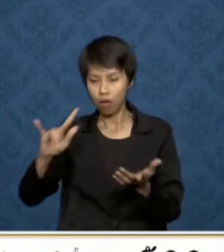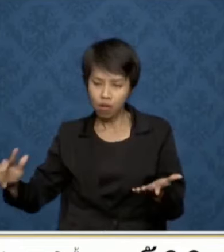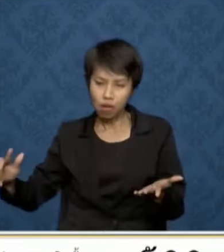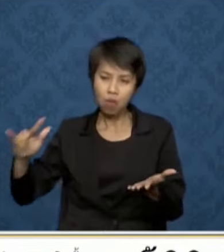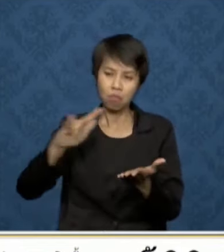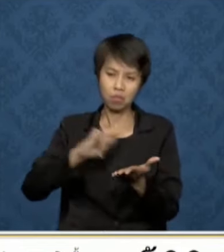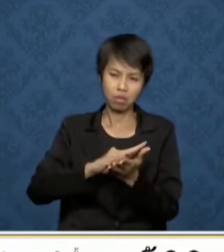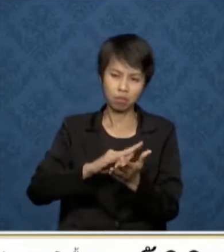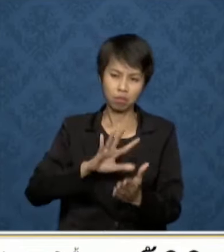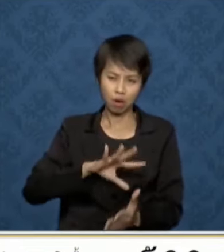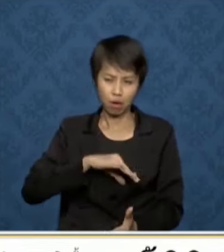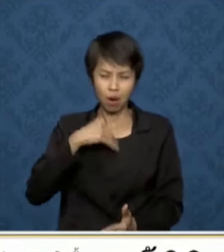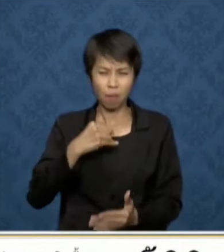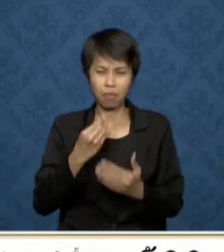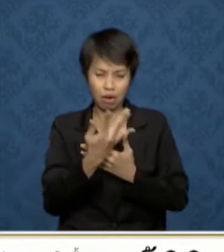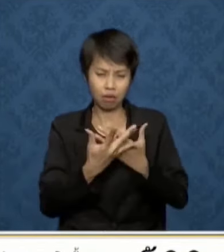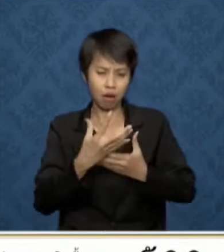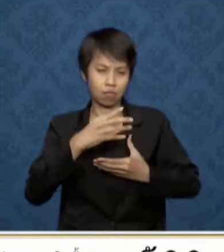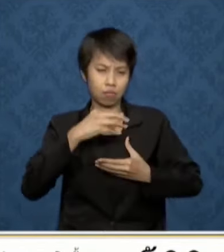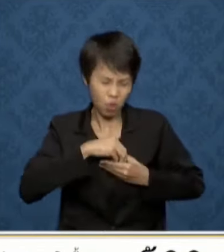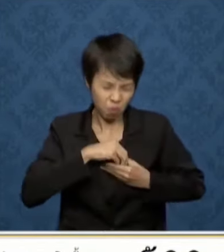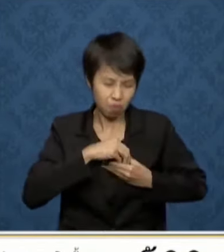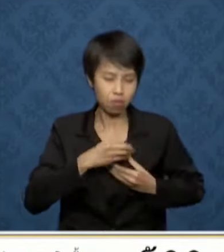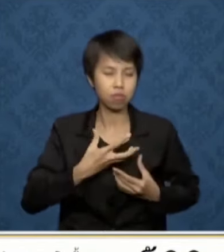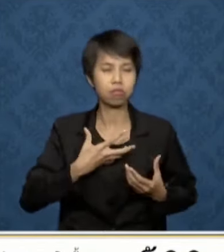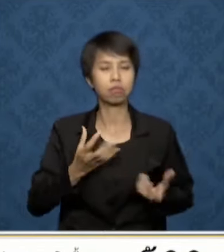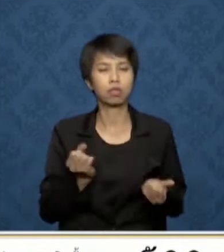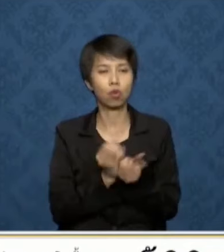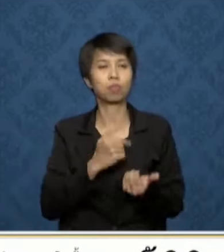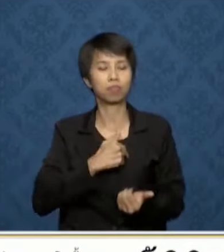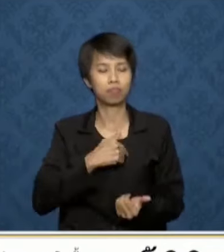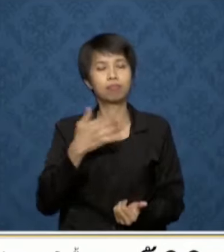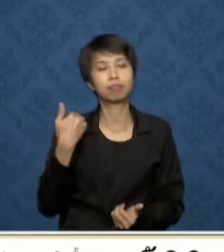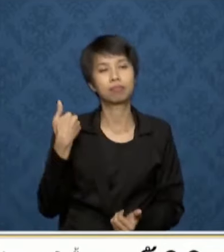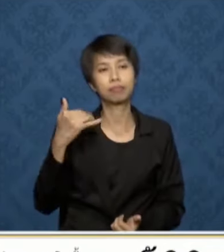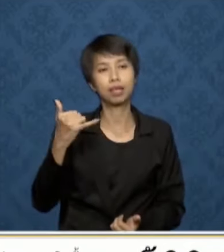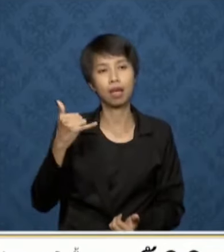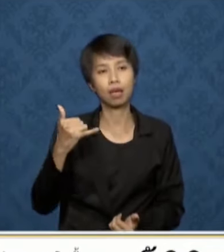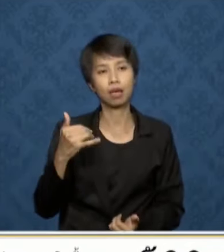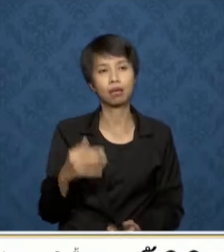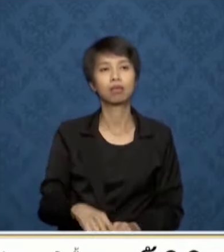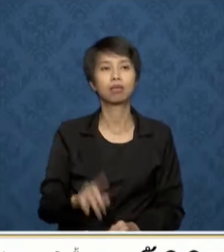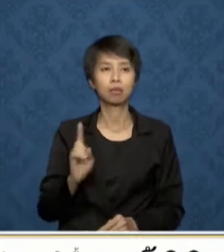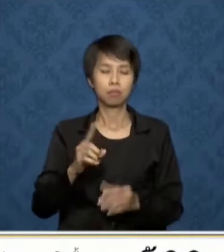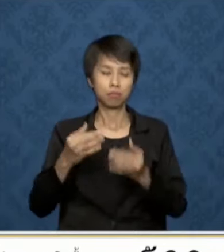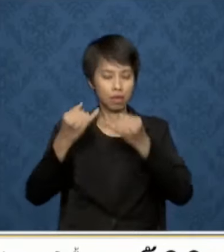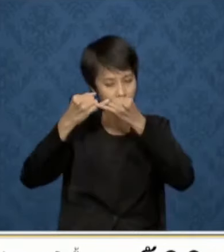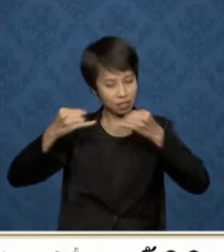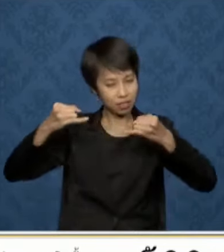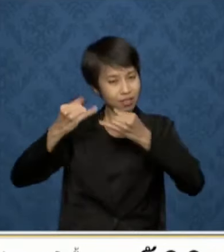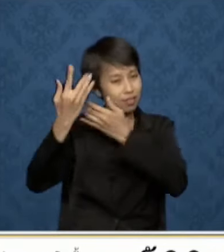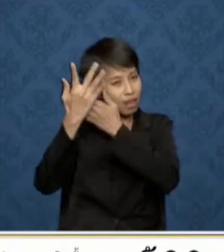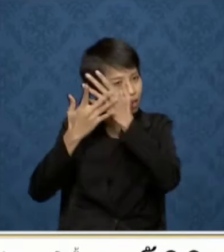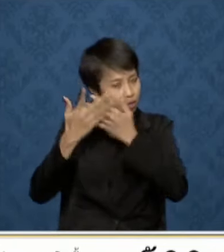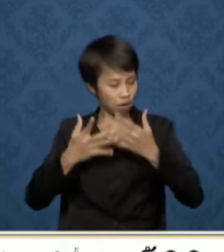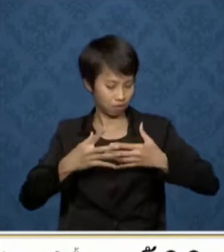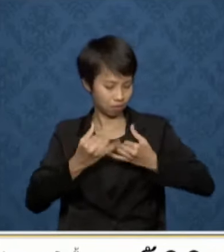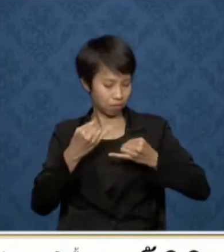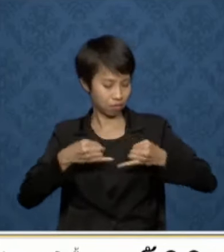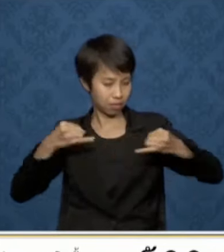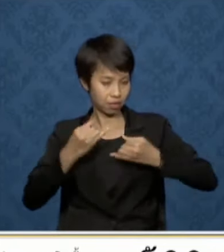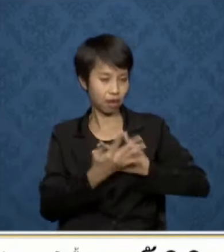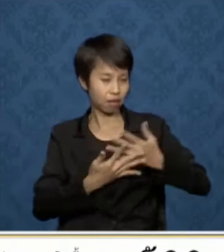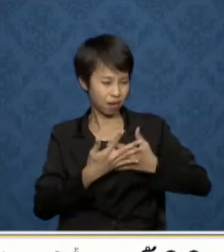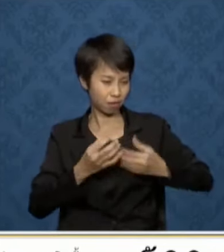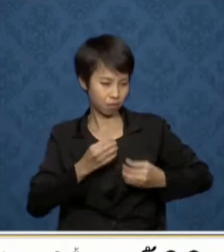ลุกข้นล่มเลออดตัน ไปอดป่อ เจบนะนโอก ได้มงั้นหรออยบงเอิญ มีเส้นเลือดปงพ้องชีขาด เจบนที่ได้